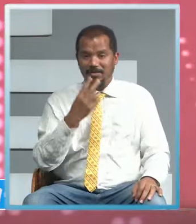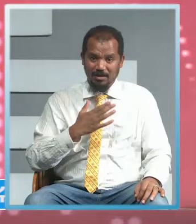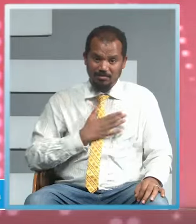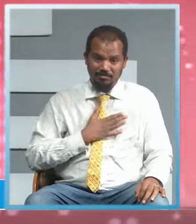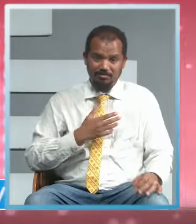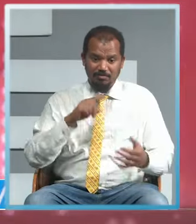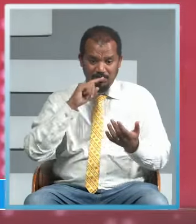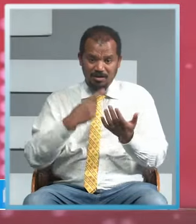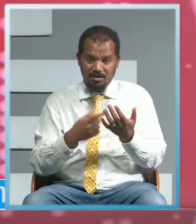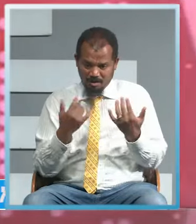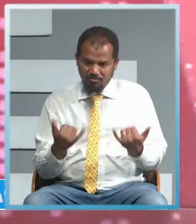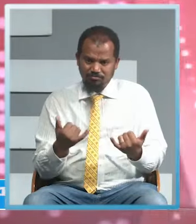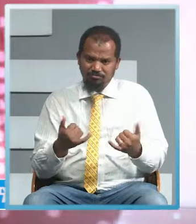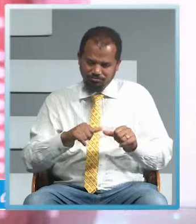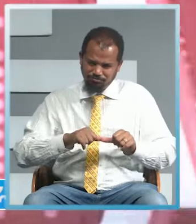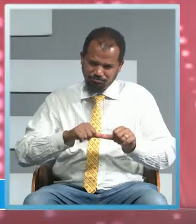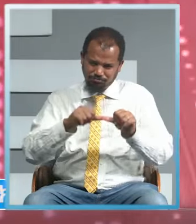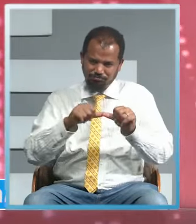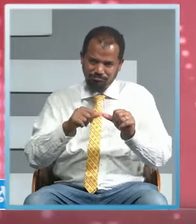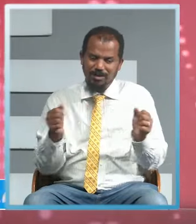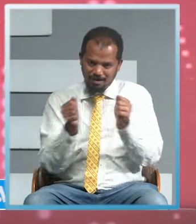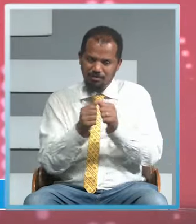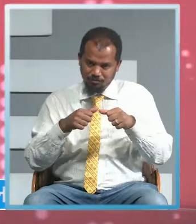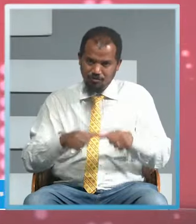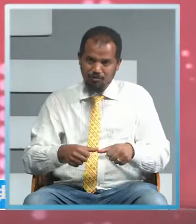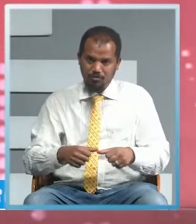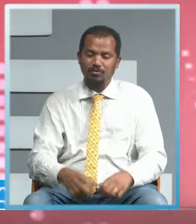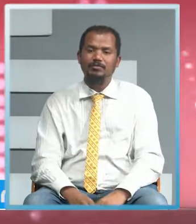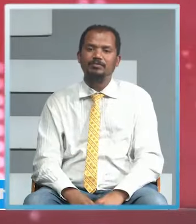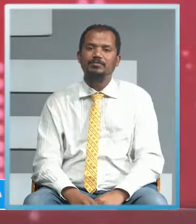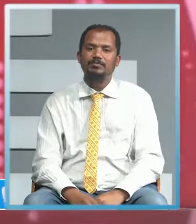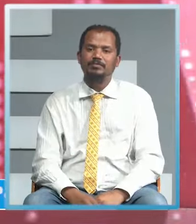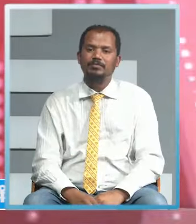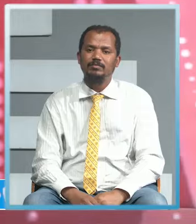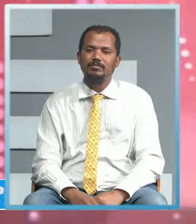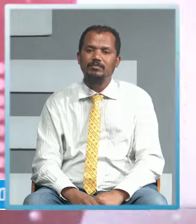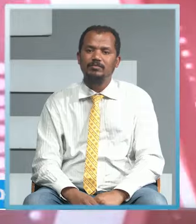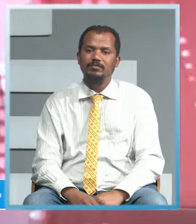የተወደዳችሁ ተመልካቾቻችን መረጃዎቻችን አሁንም እንደቀጠሉ ናቸው። አብራችሁን ቆዩ።